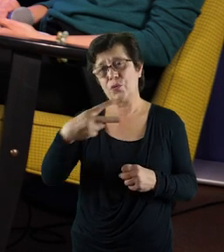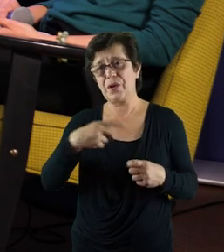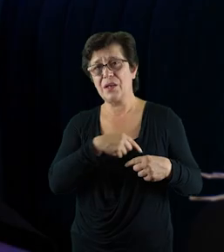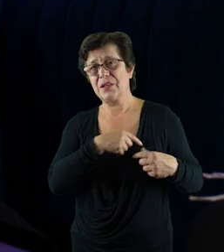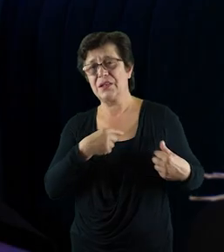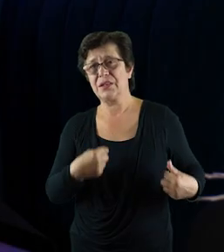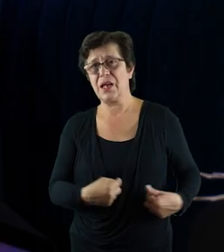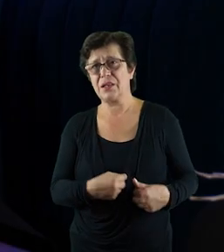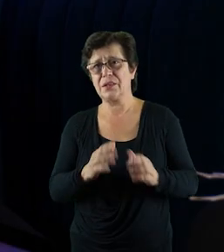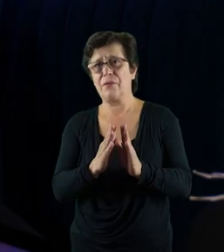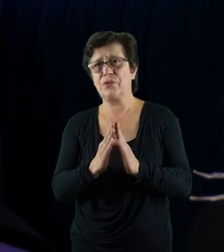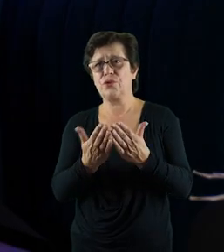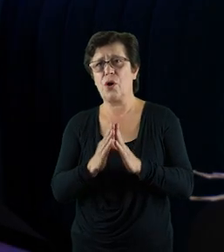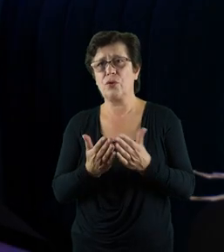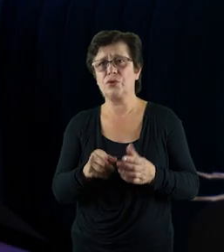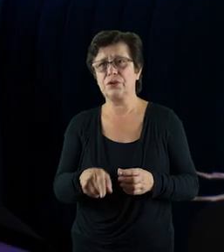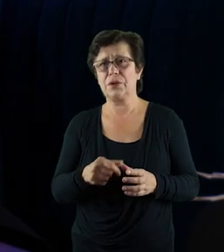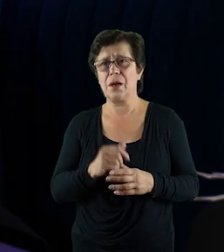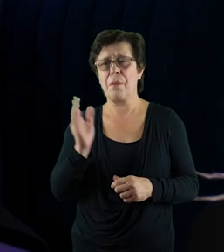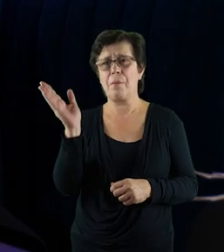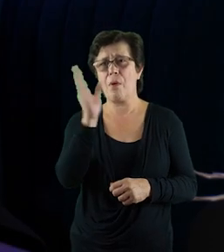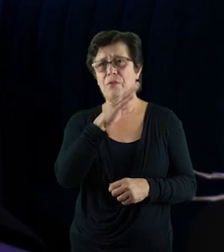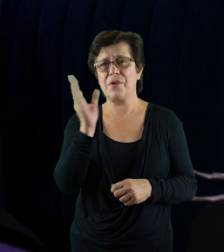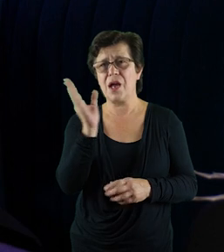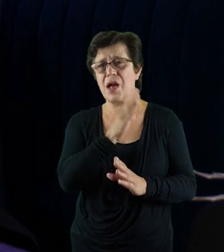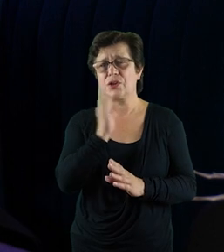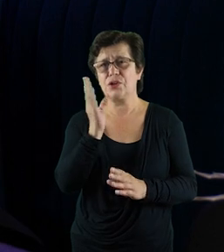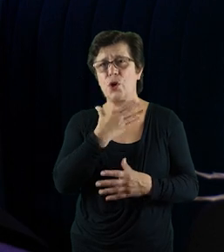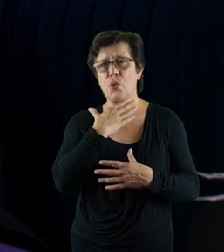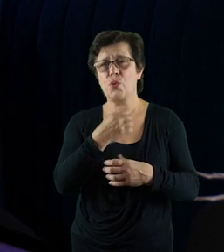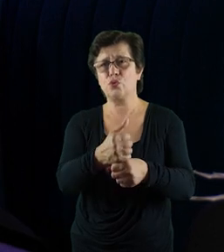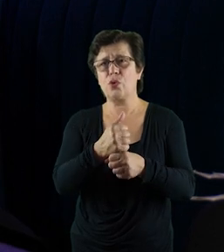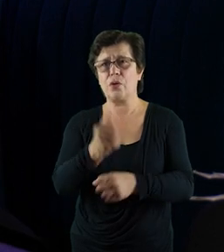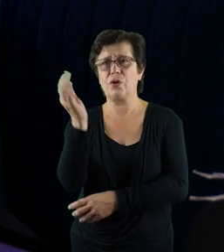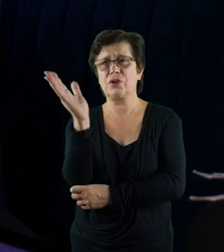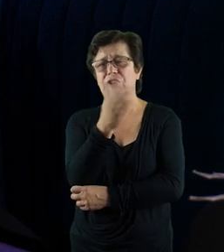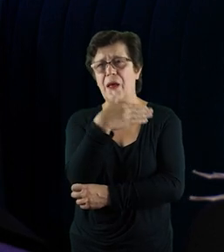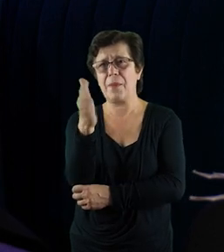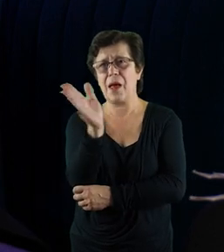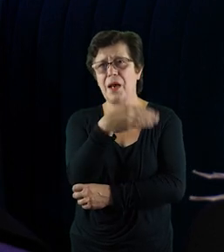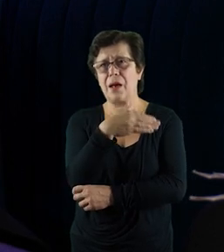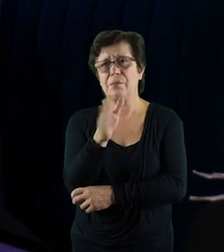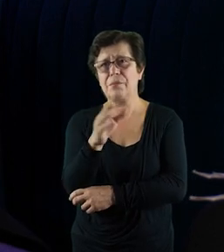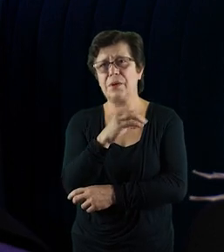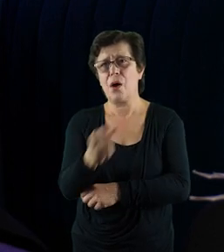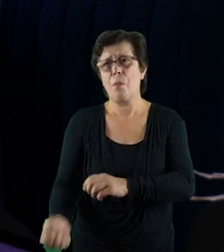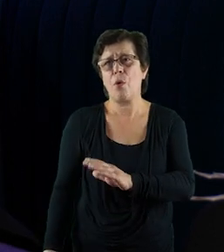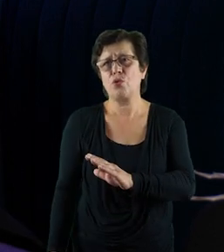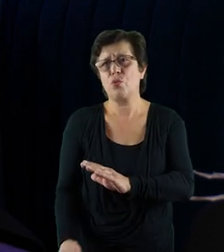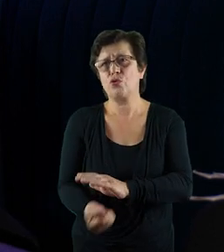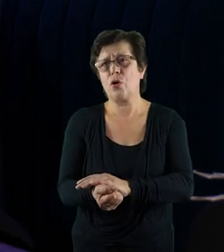To powietrze uduszono sztandarami, pod wszystkie triumfalne bramy zbuntowani podkładają dynamit, kim